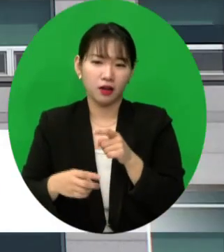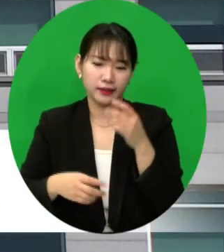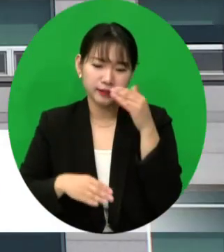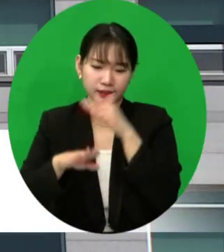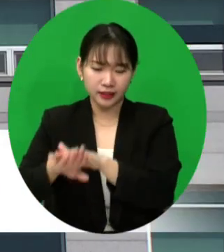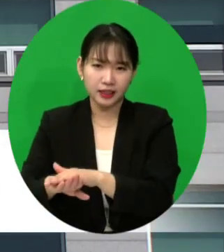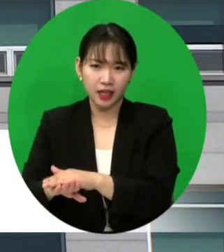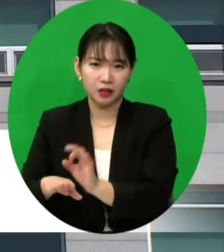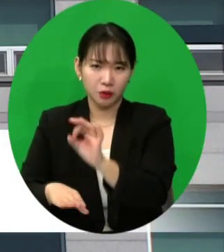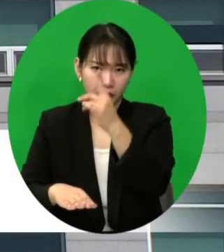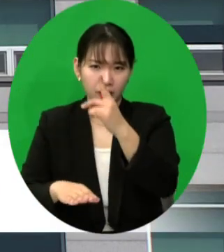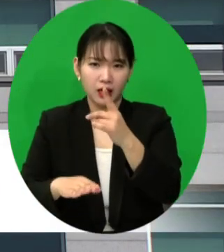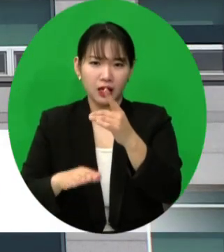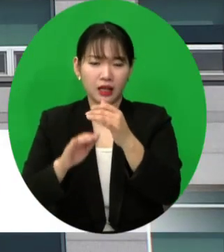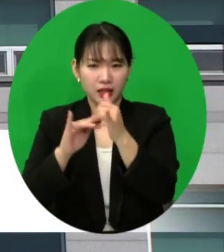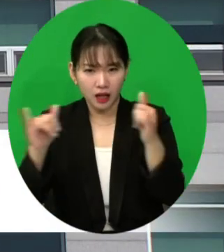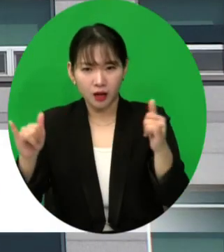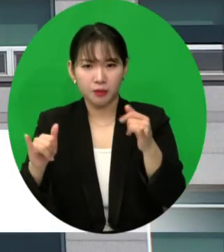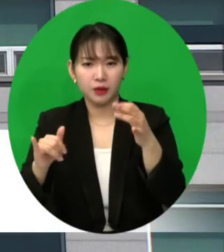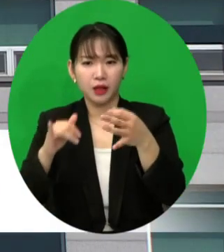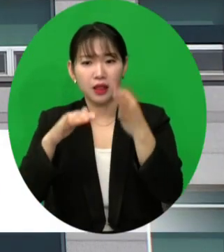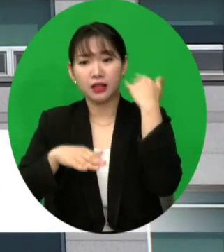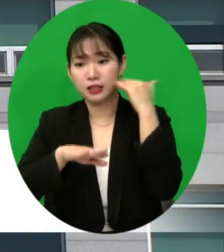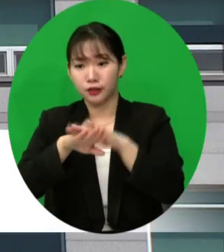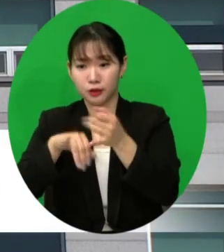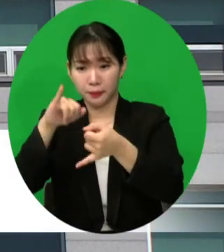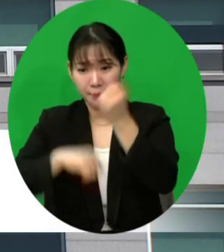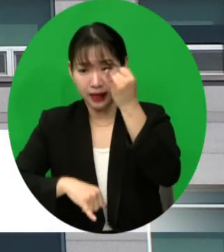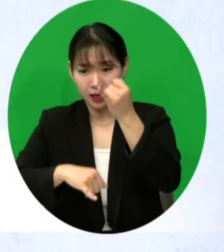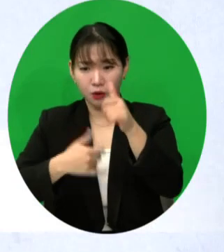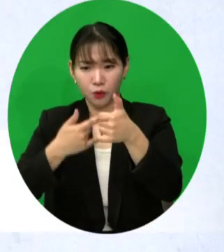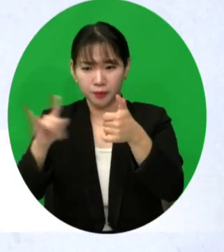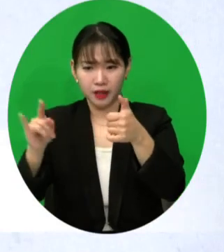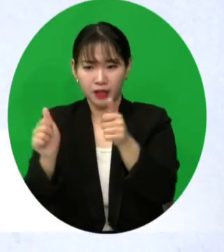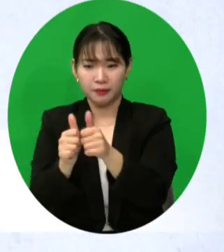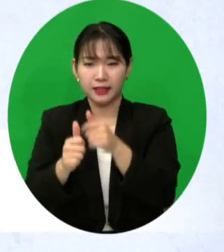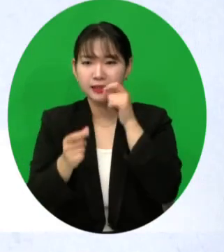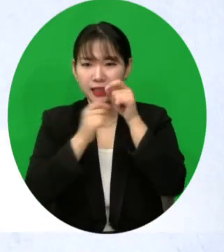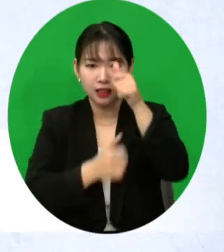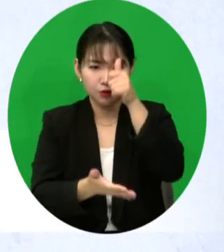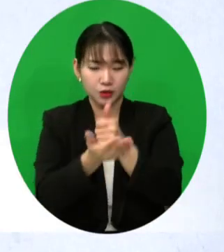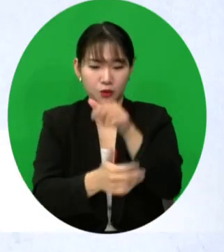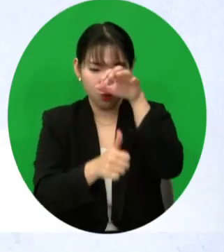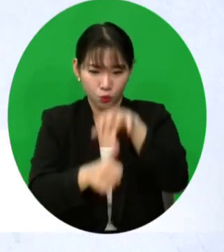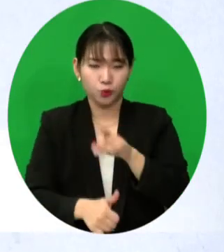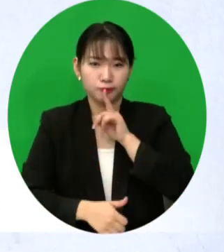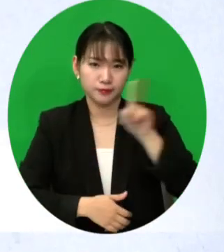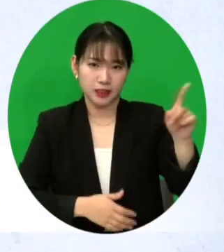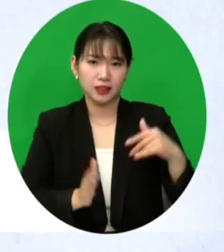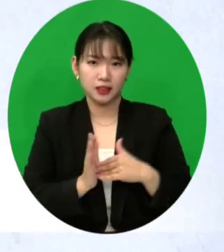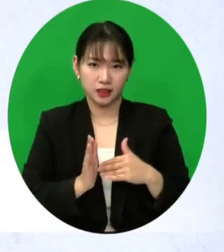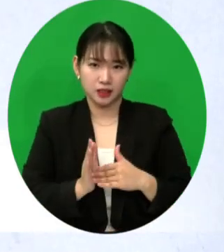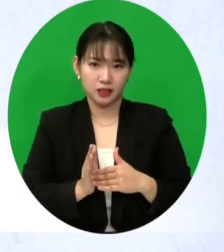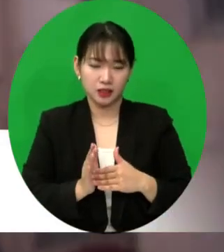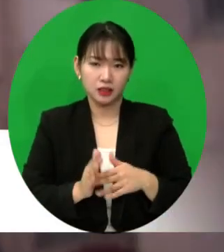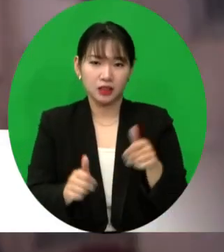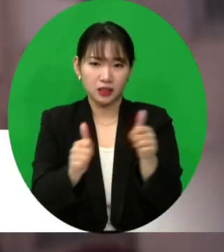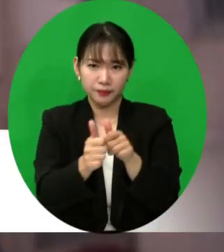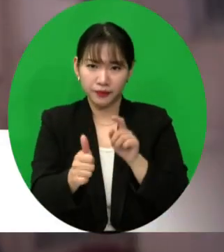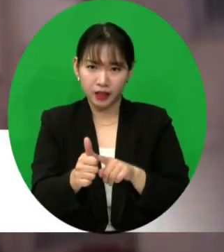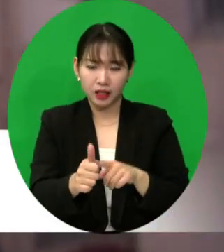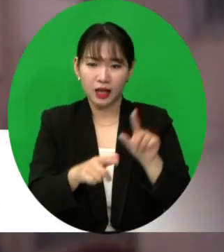양산해 임차인들의 전세금을 돌려주지 않은 50대 남성을 사기 혐의로 구속 기소했습니다. 이